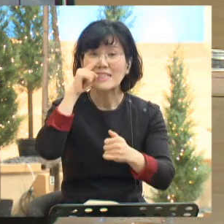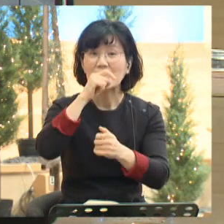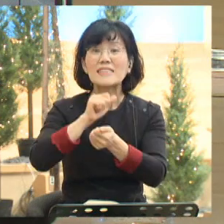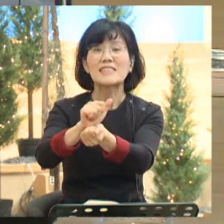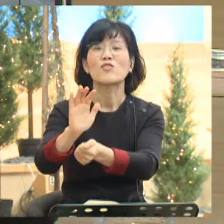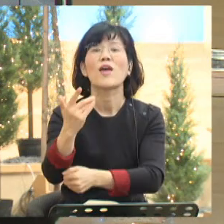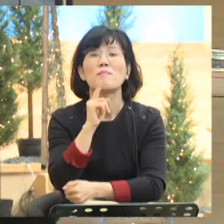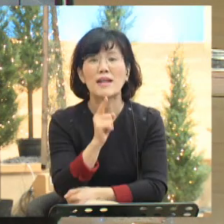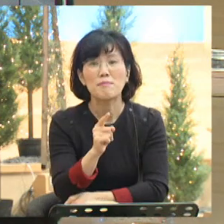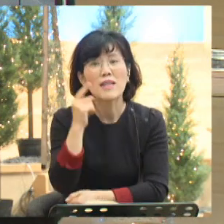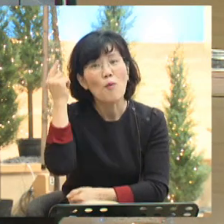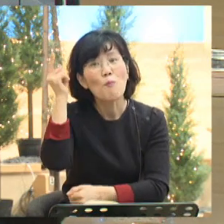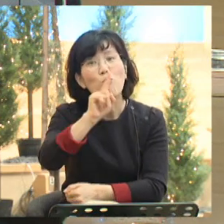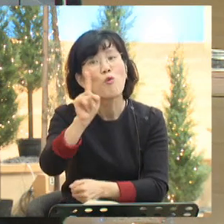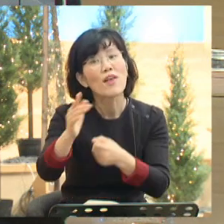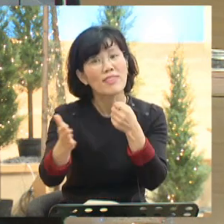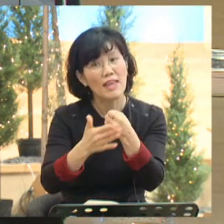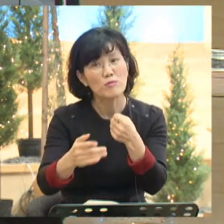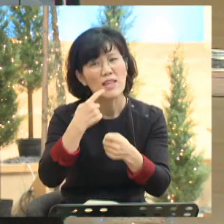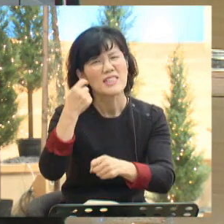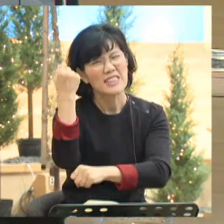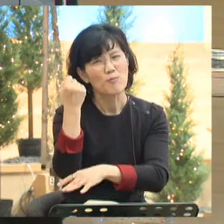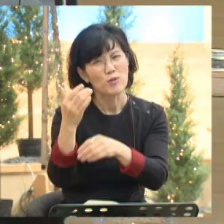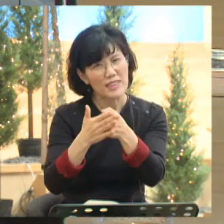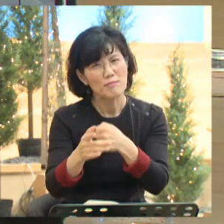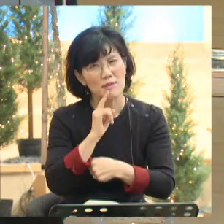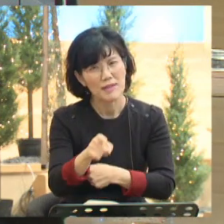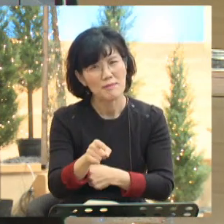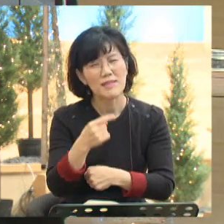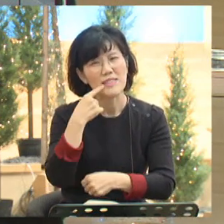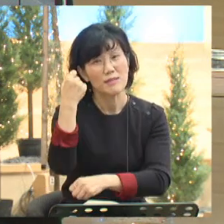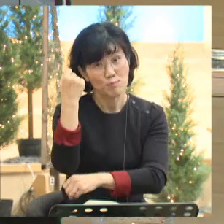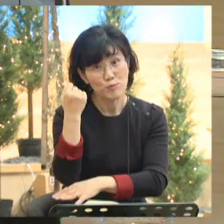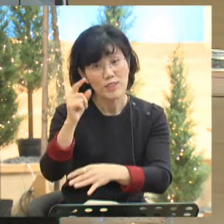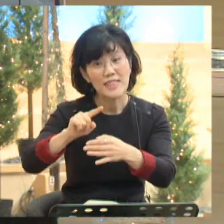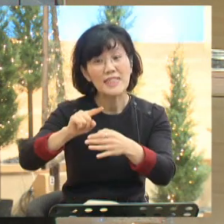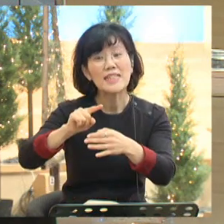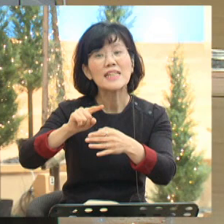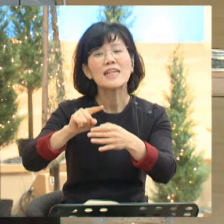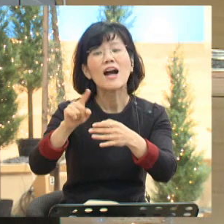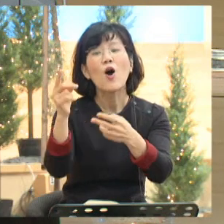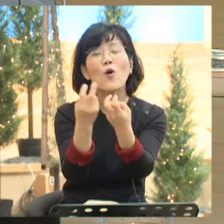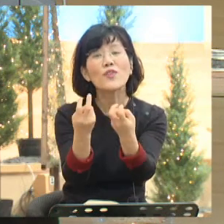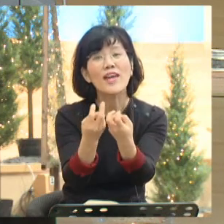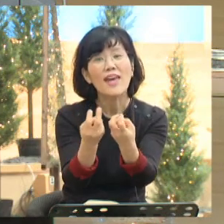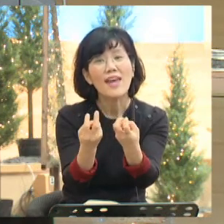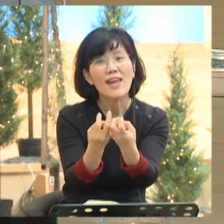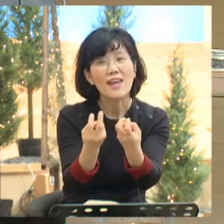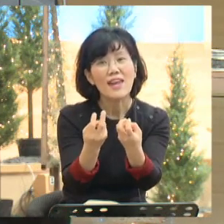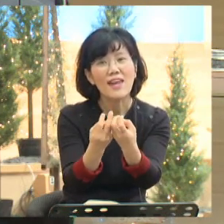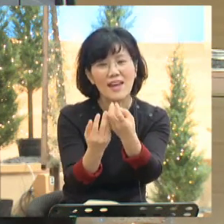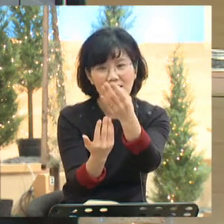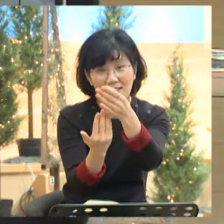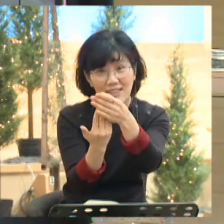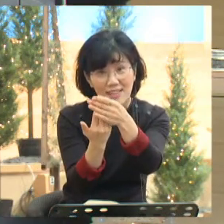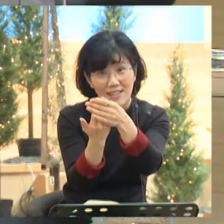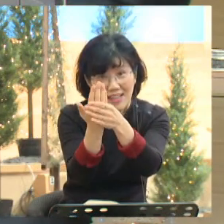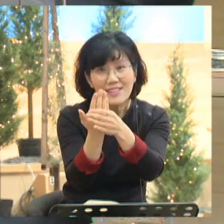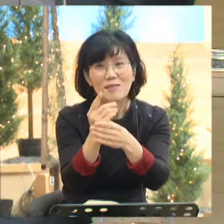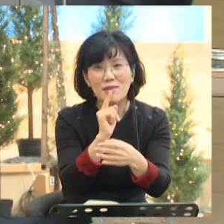된답니다 무엇 때문에 더럽게 되냐 쓴 뿌리 큰애기 쓴 뿌리 그 다음에 중에 쓴 뿌리가 뭐해서 나서